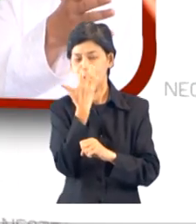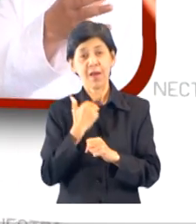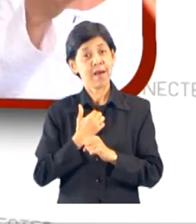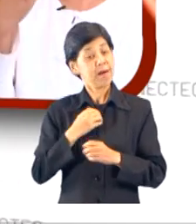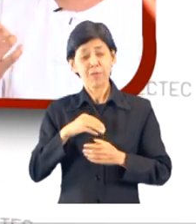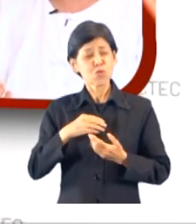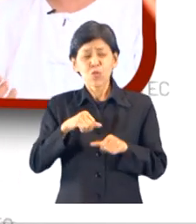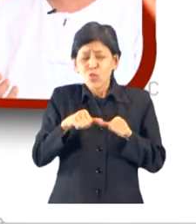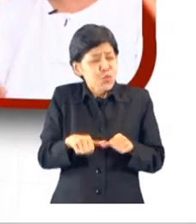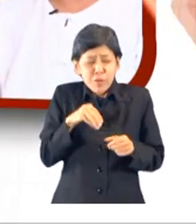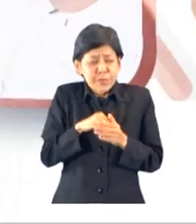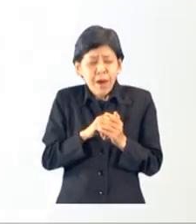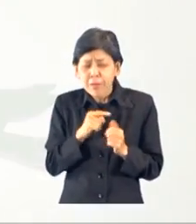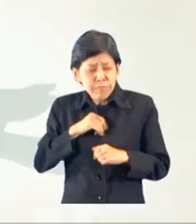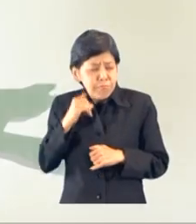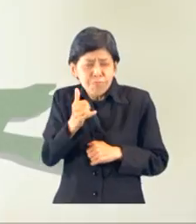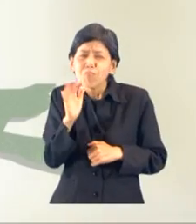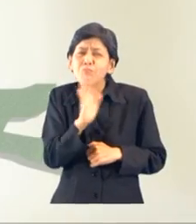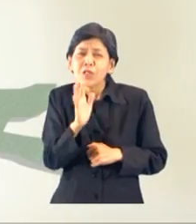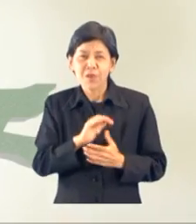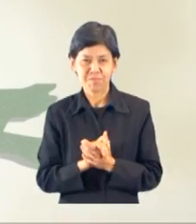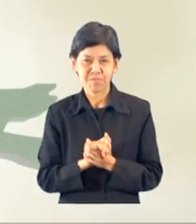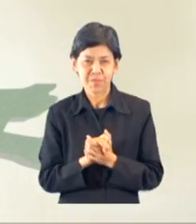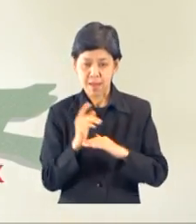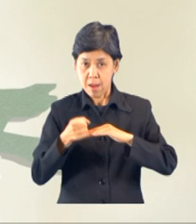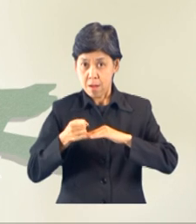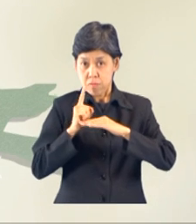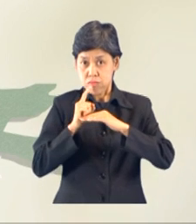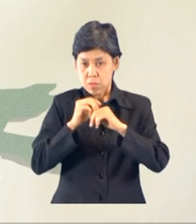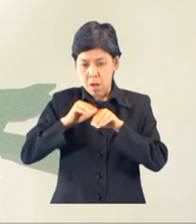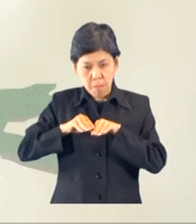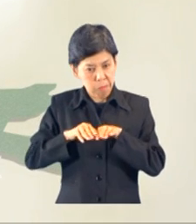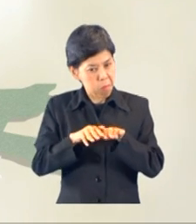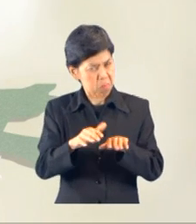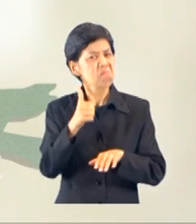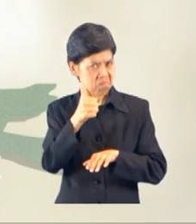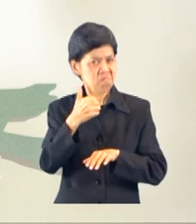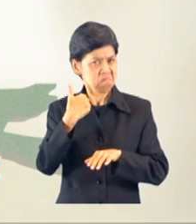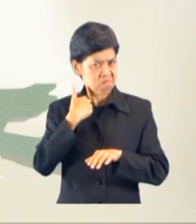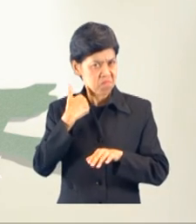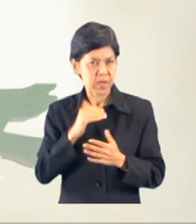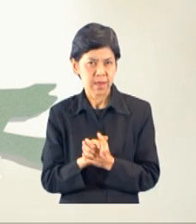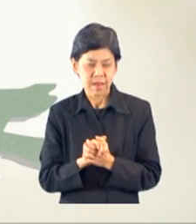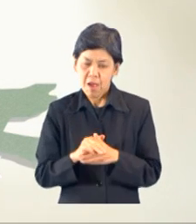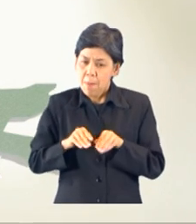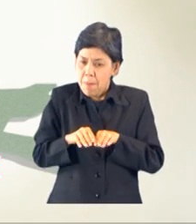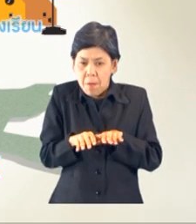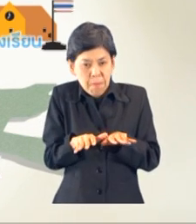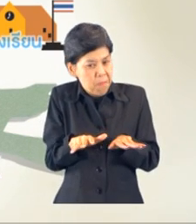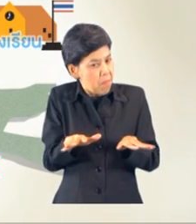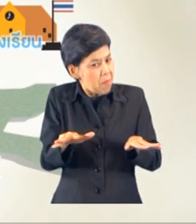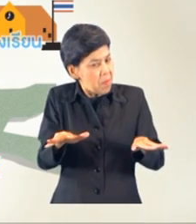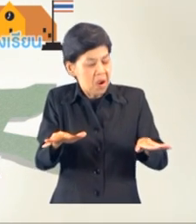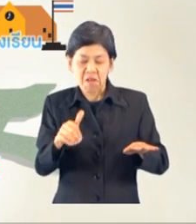ณครูที่ขุนยวมไม่ต้องเดินทางมาอย่างนี ้ WiMAX เป็นระบบการสื่อสารที่มีข้อดีคือครอบคลุมพื้นที่